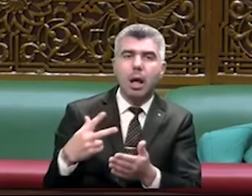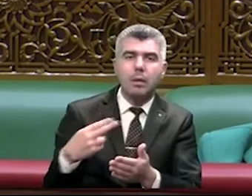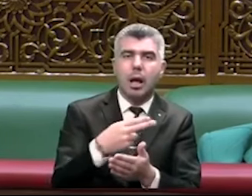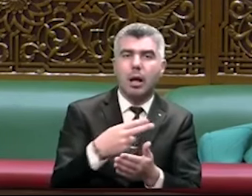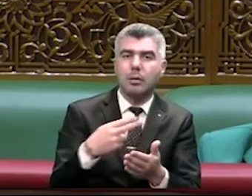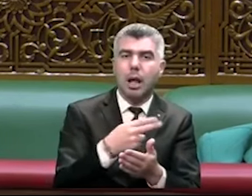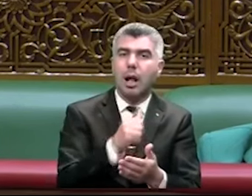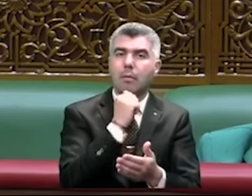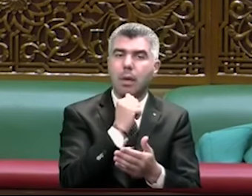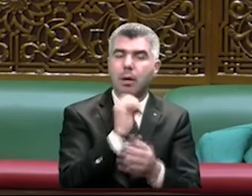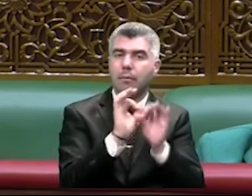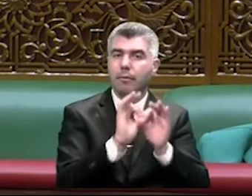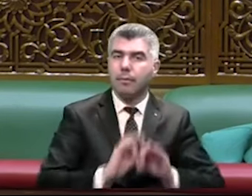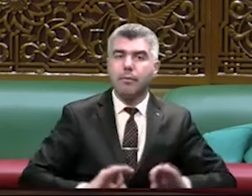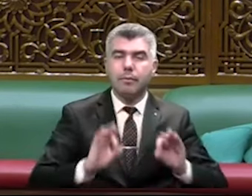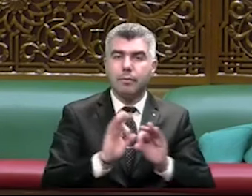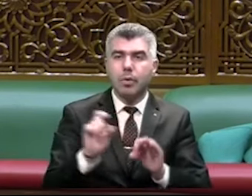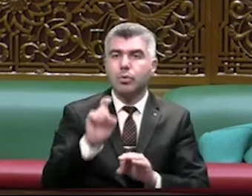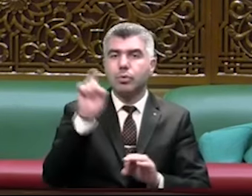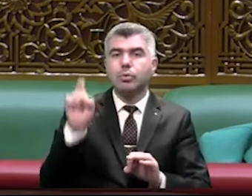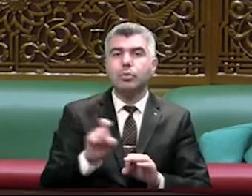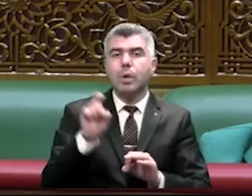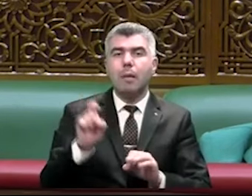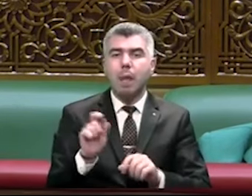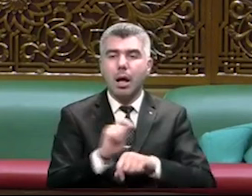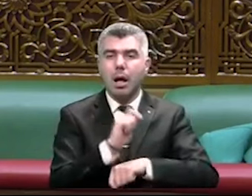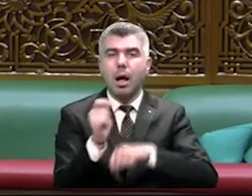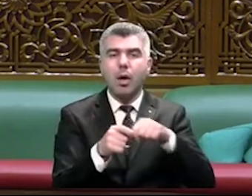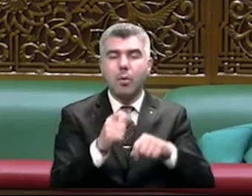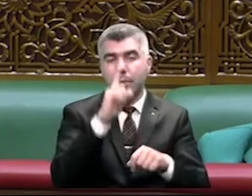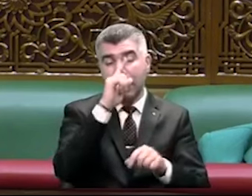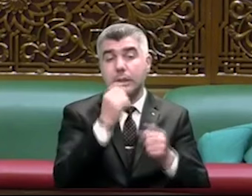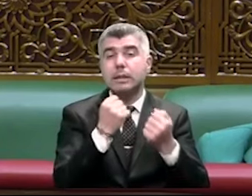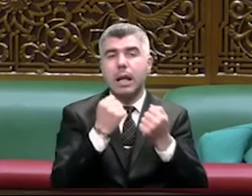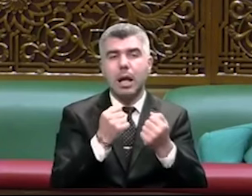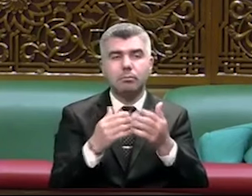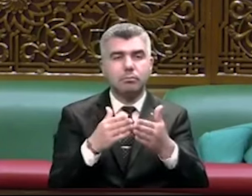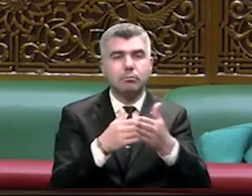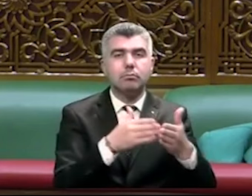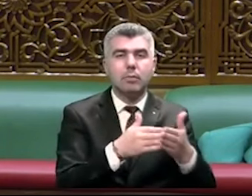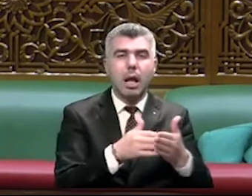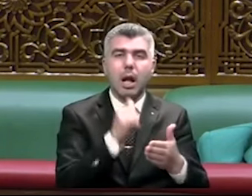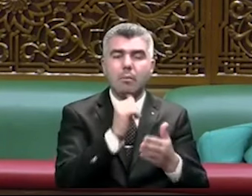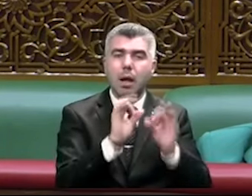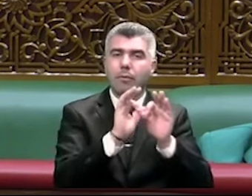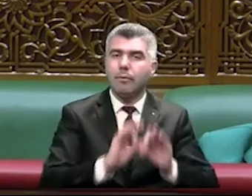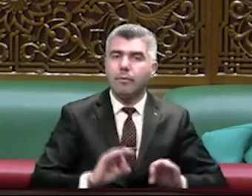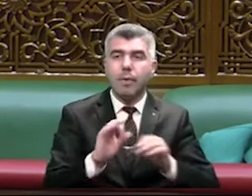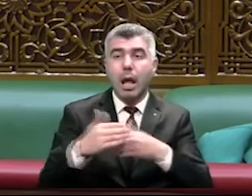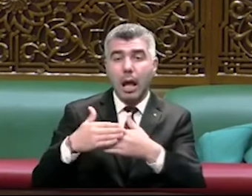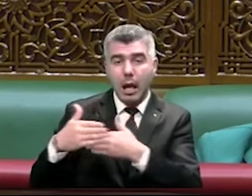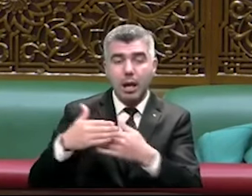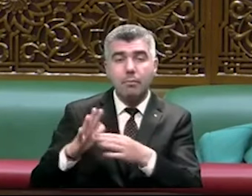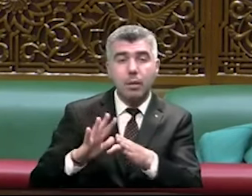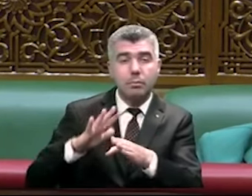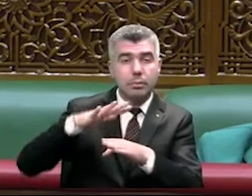وفي ذات الوقت تزيد جماعات قرويه تعاني صعوبات في الحصول على المياه الصالحه للشرب حتى القريبه من السدود